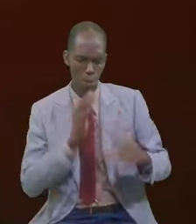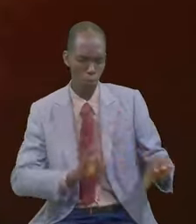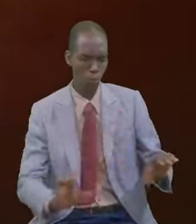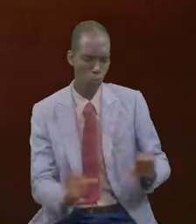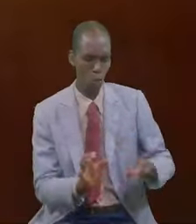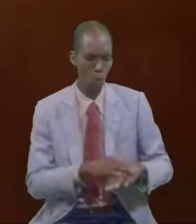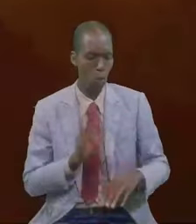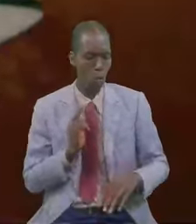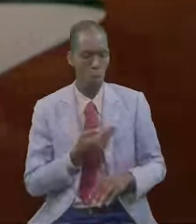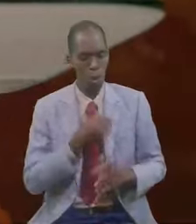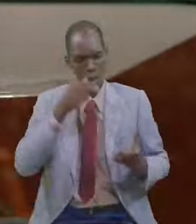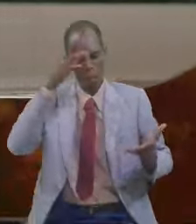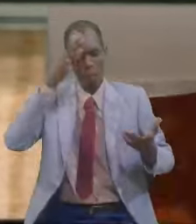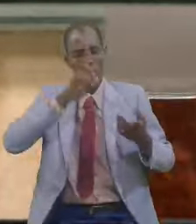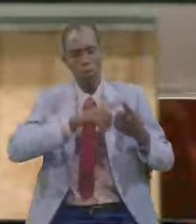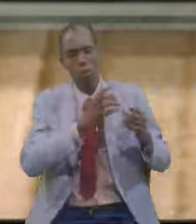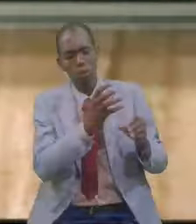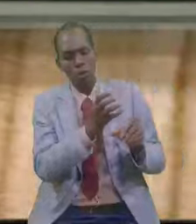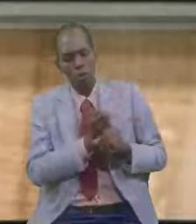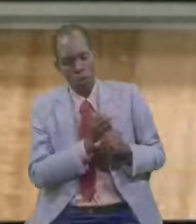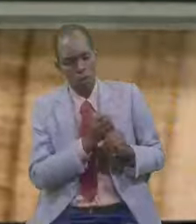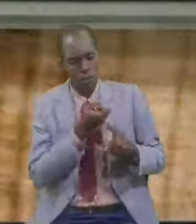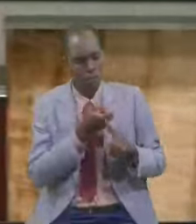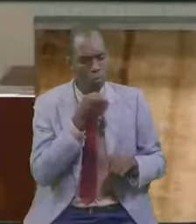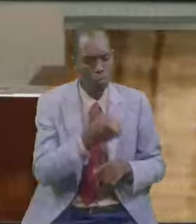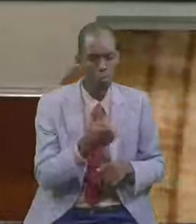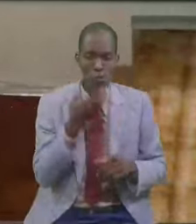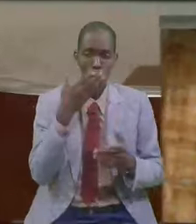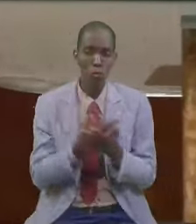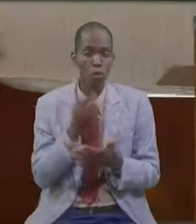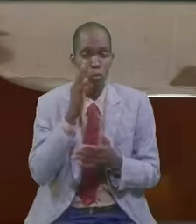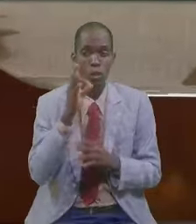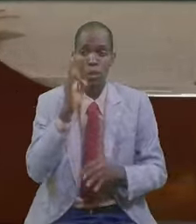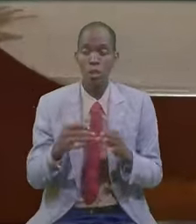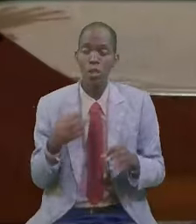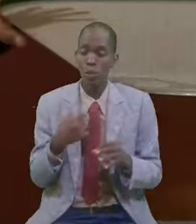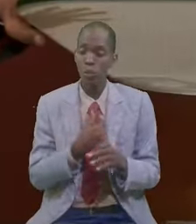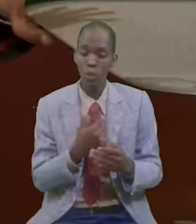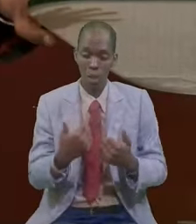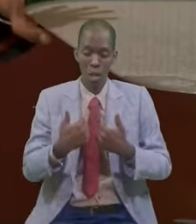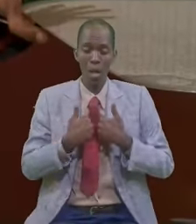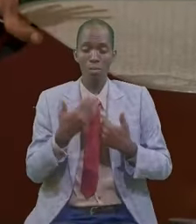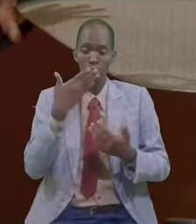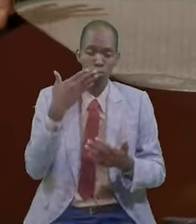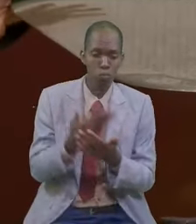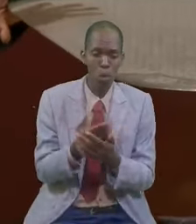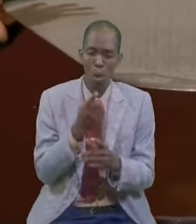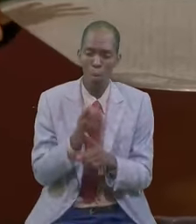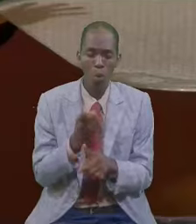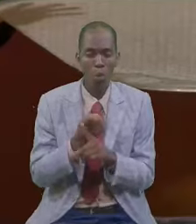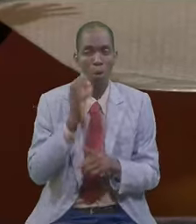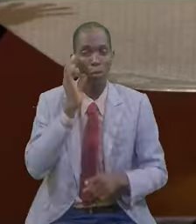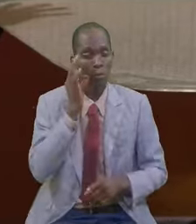des efforts sont déployés sur nous. Si nous portons les bons fruits, profitables, agréables, que